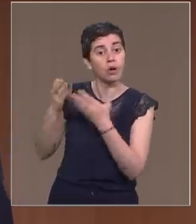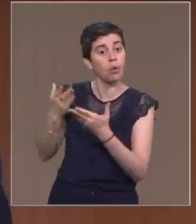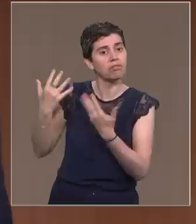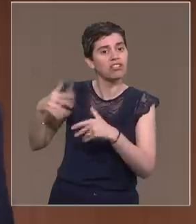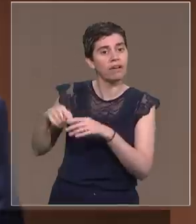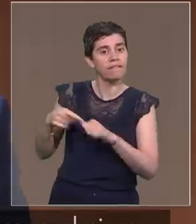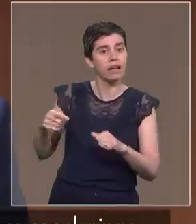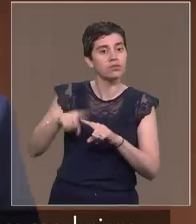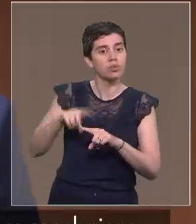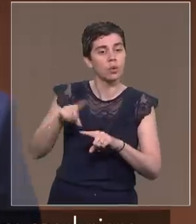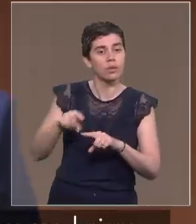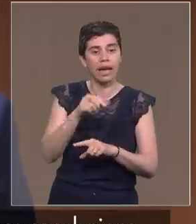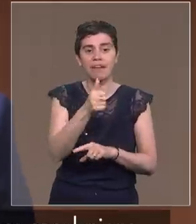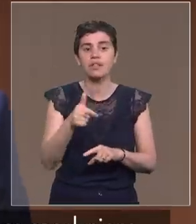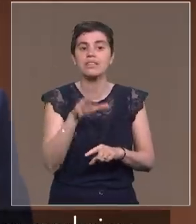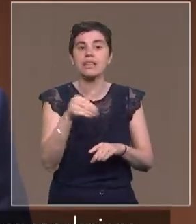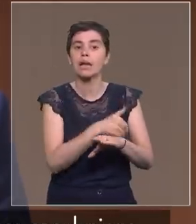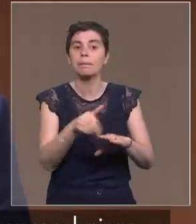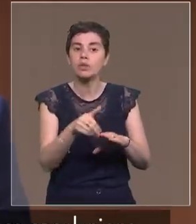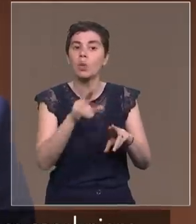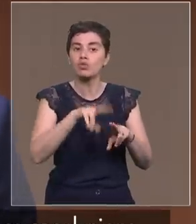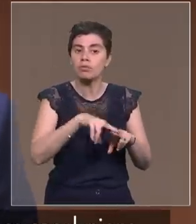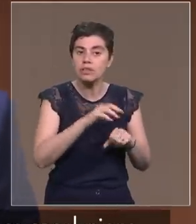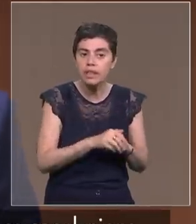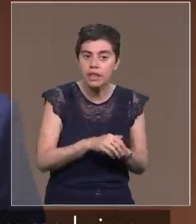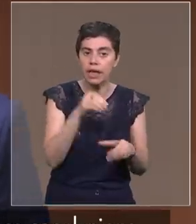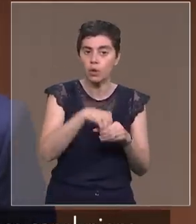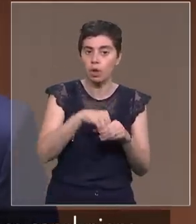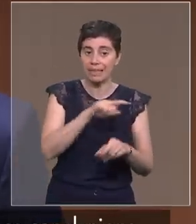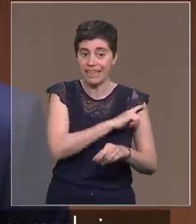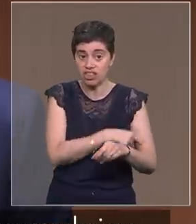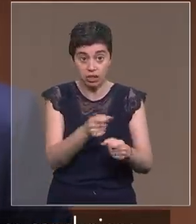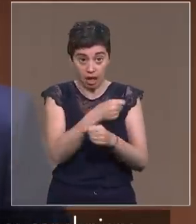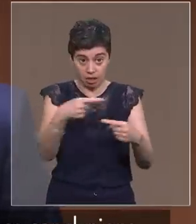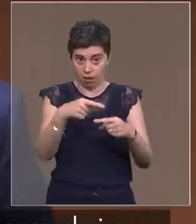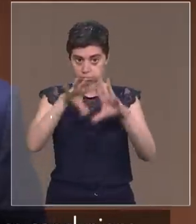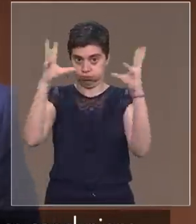fait. Je le rappelle, 1,5 million de chantiers, les économies d'énergie de l'équivalent d'une ville